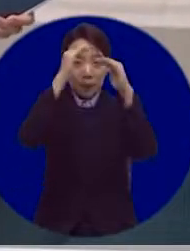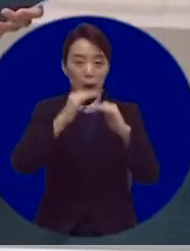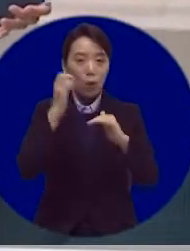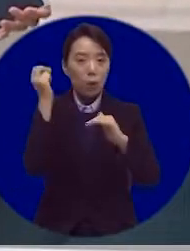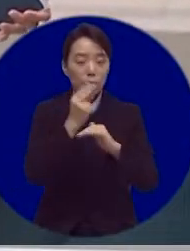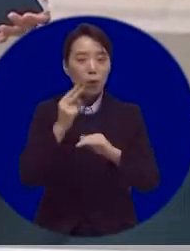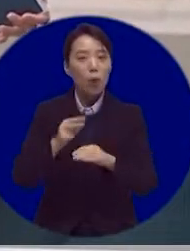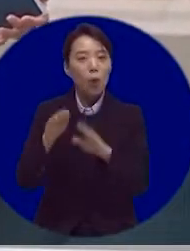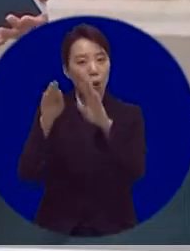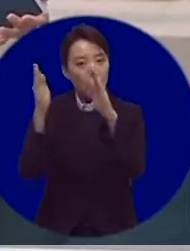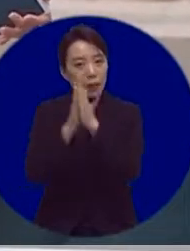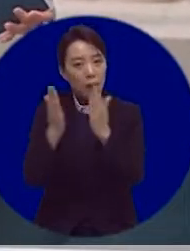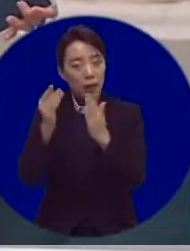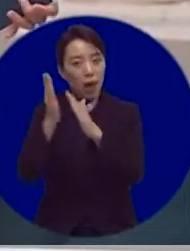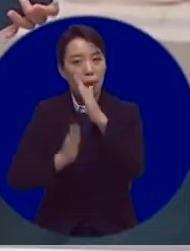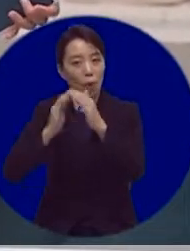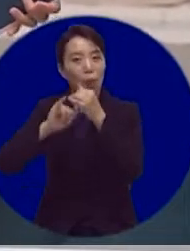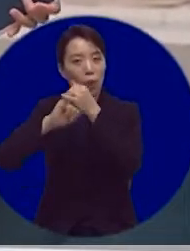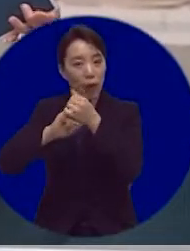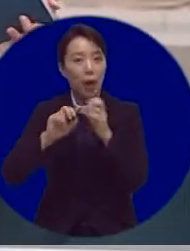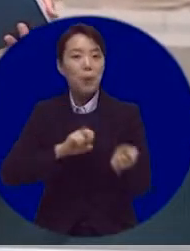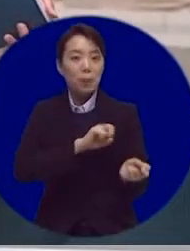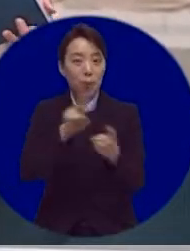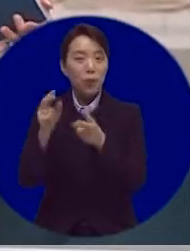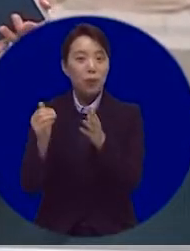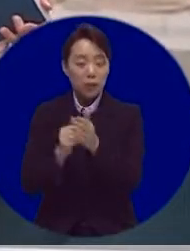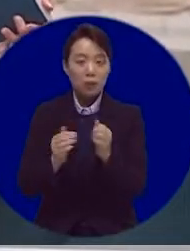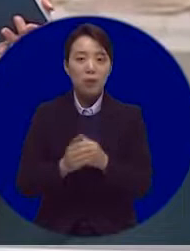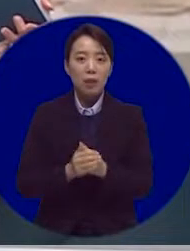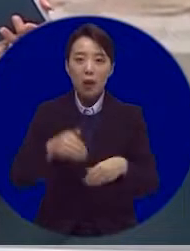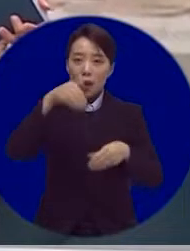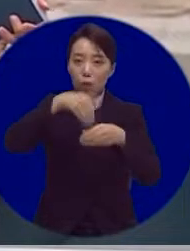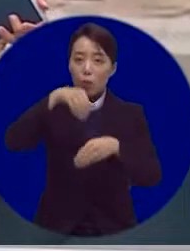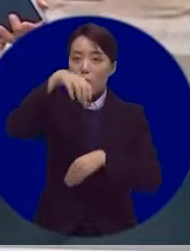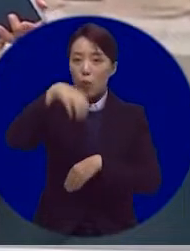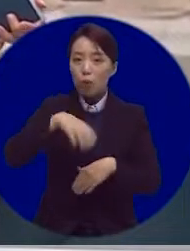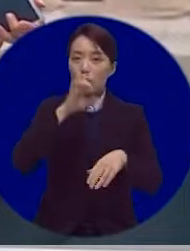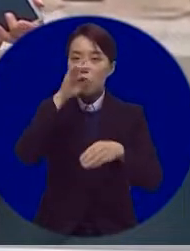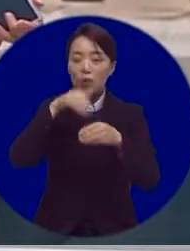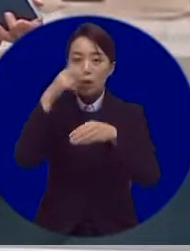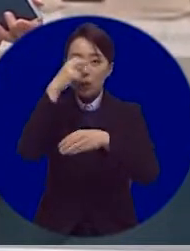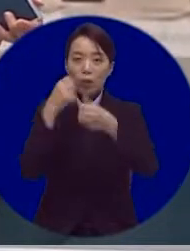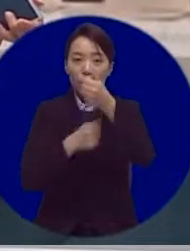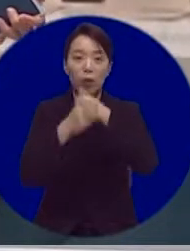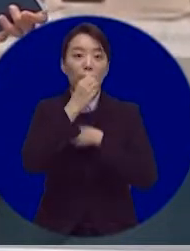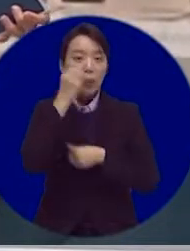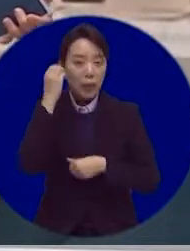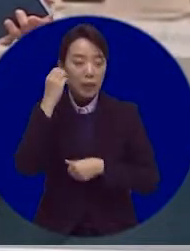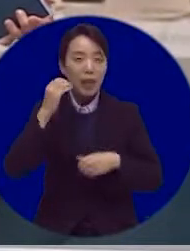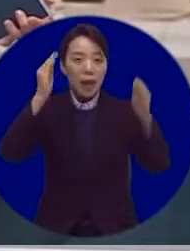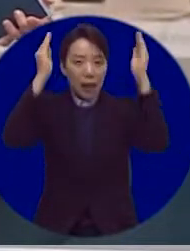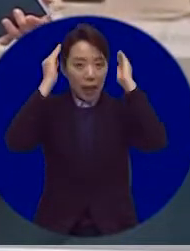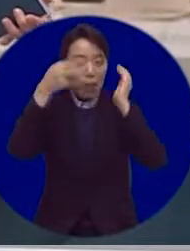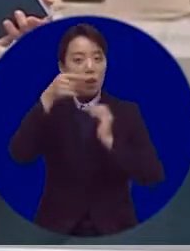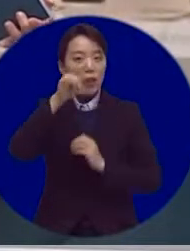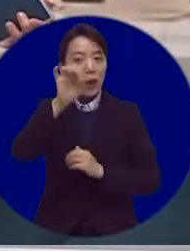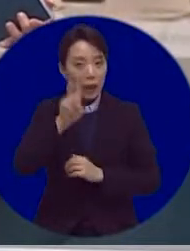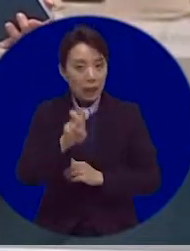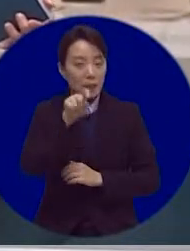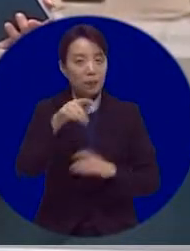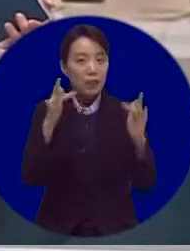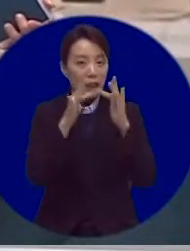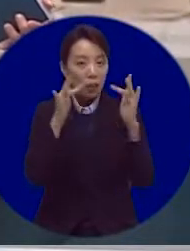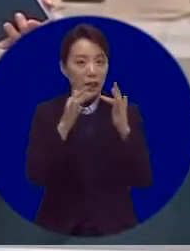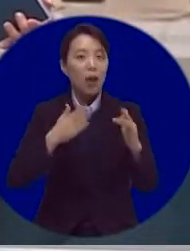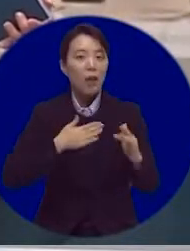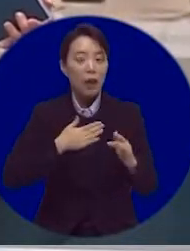후보자의 전단형 선거 공보 등을 발송했습니다. 투표소는 중앙선거관리위원회 홈페이지와 네이버, 다음 등 포털사이트,